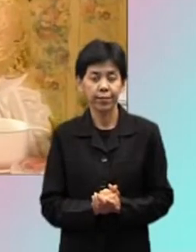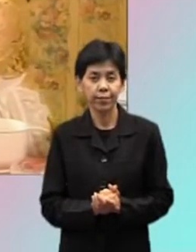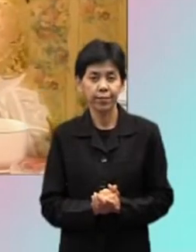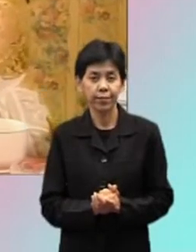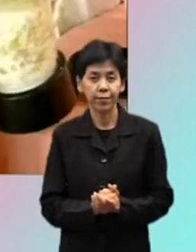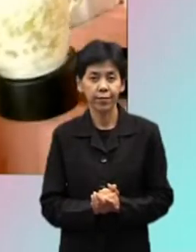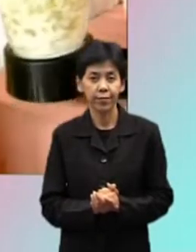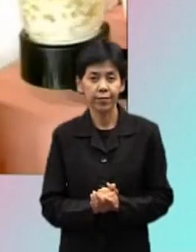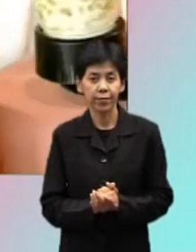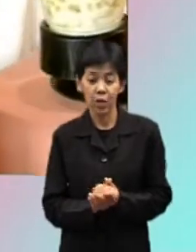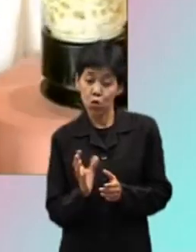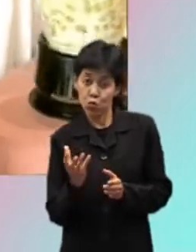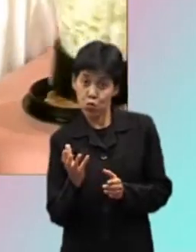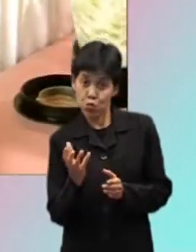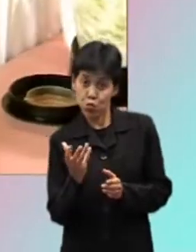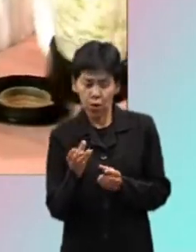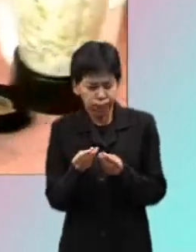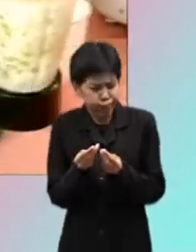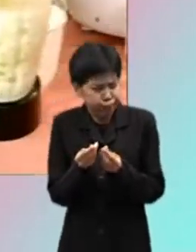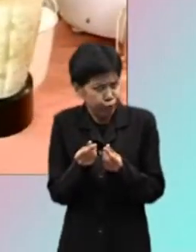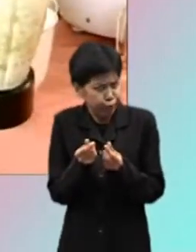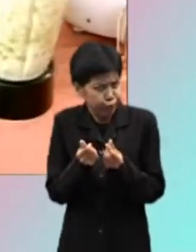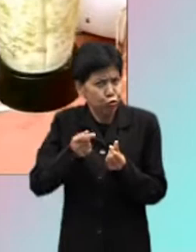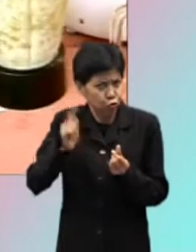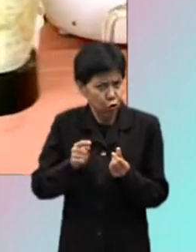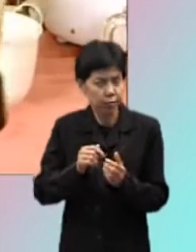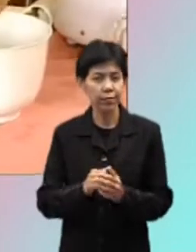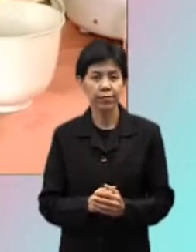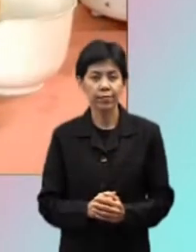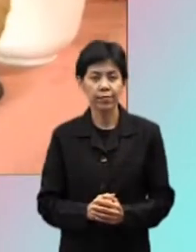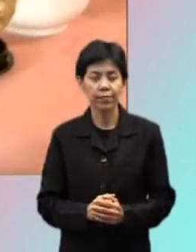ในขณะที่ปั่นตรงนี้นะคะต้องปั่นให้ละเอียดนะคะ